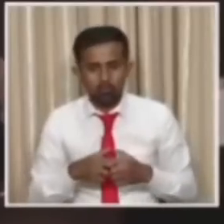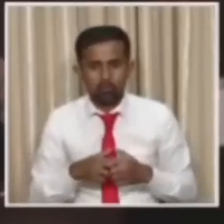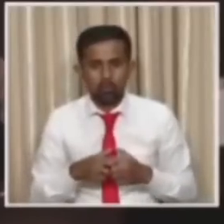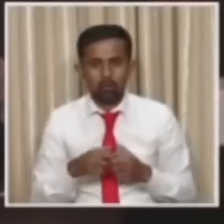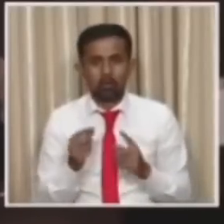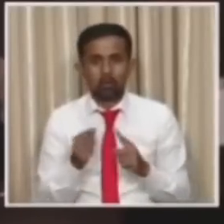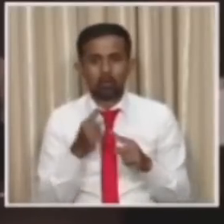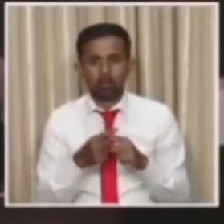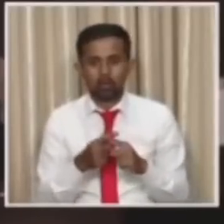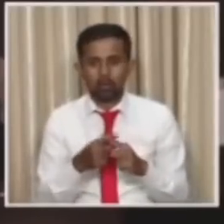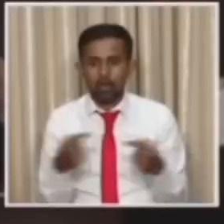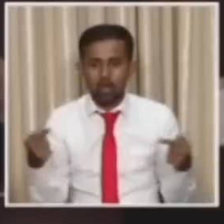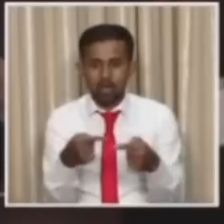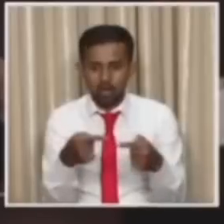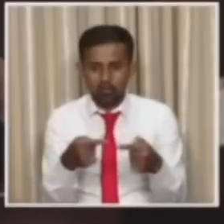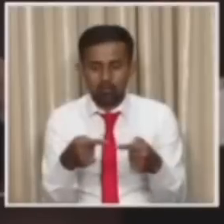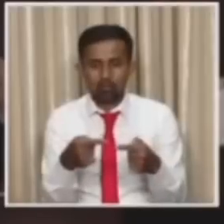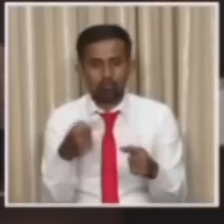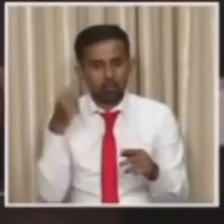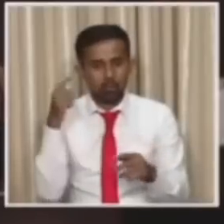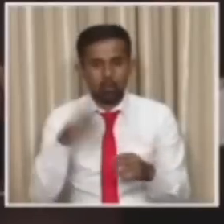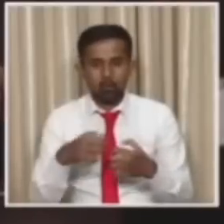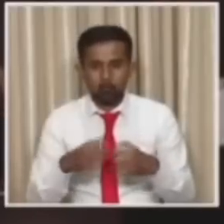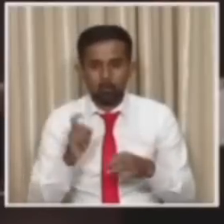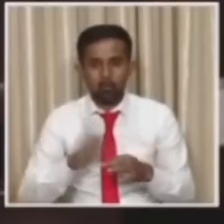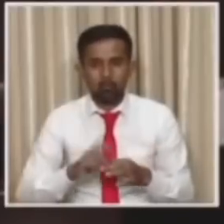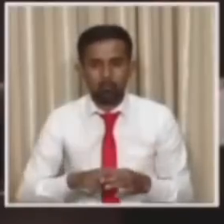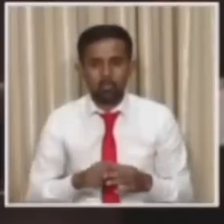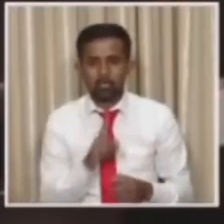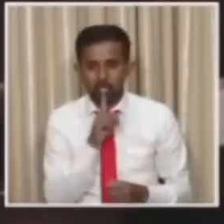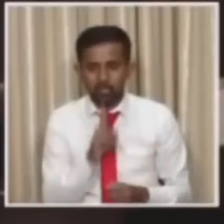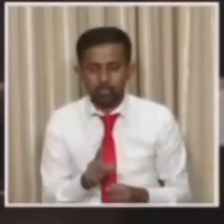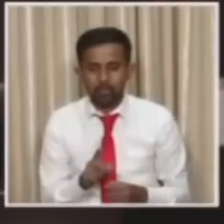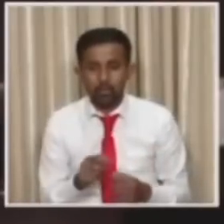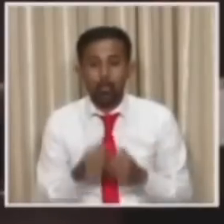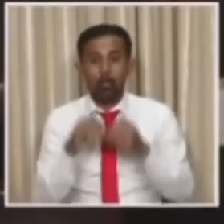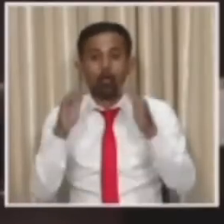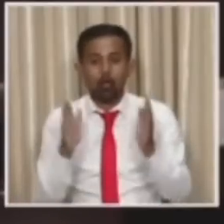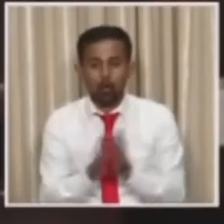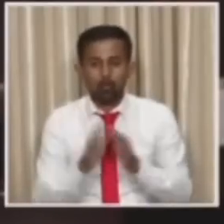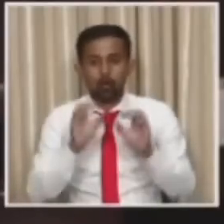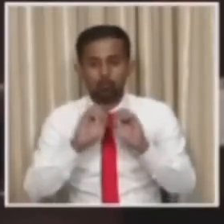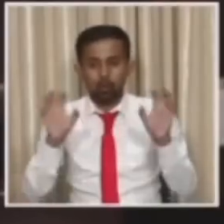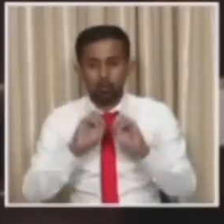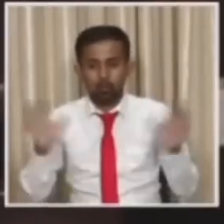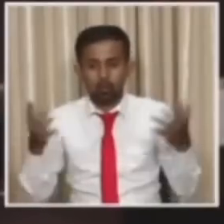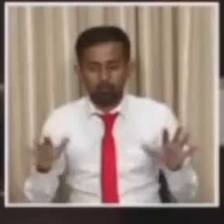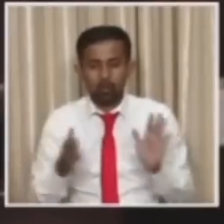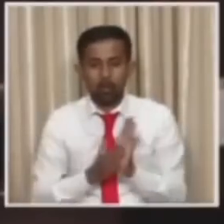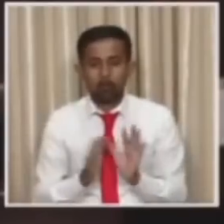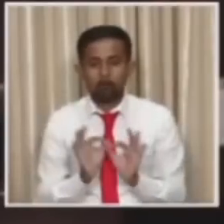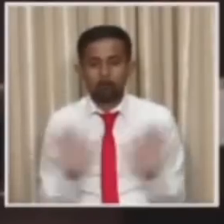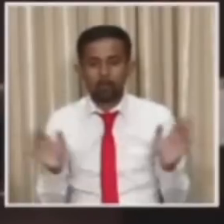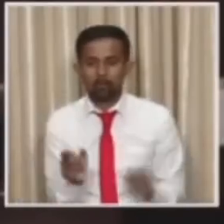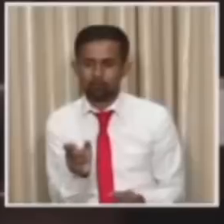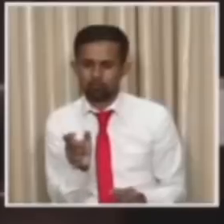ஊடக சட்டமூலத்தையும் கொடந்து இந்த ஊடகத்தை அடக்குவதற்கு நீங்கள் நினைச்சீங்கள் என்று சொன்னால் இந்த நாட்டுக்கான அழிவு காலம் வந்துவிடும். இந்த நாடு அழிந்து விடும். நாங்கள்